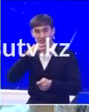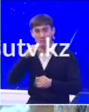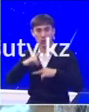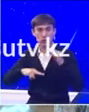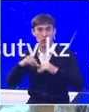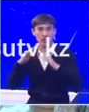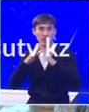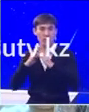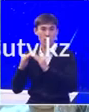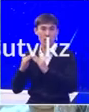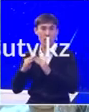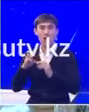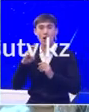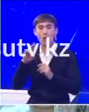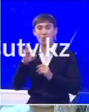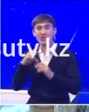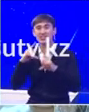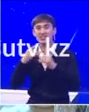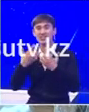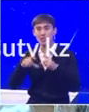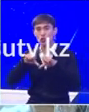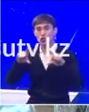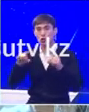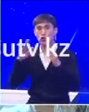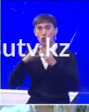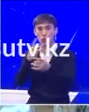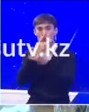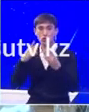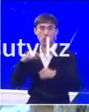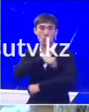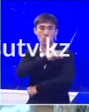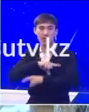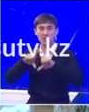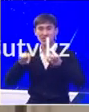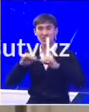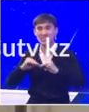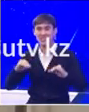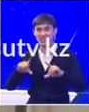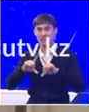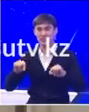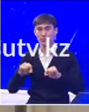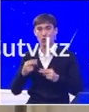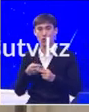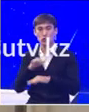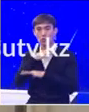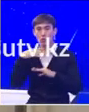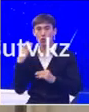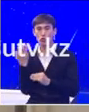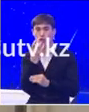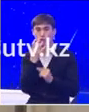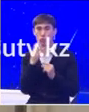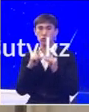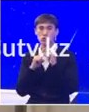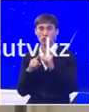дома, быткомбинат, средняя школа, дом культуры, больница и детские сады. Очень много теплых слов